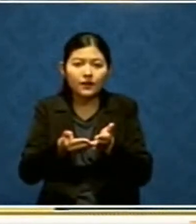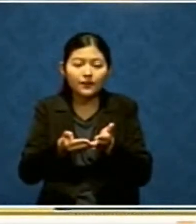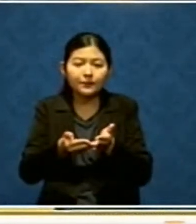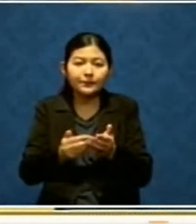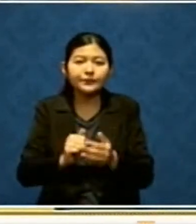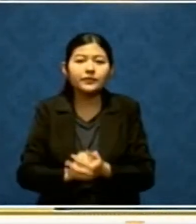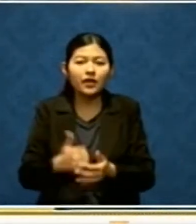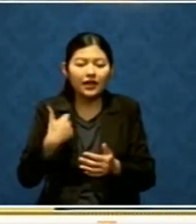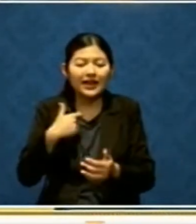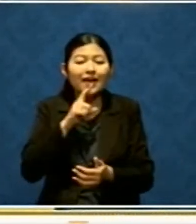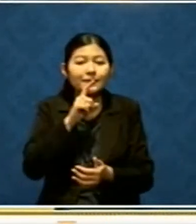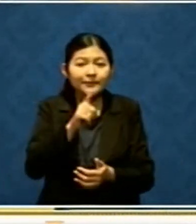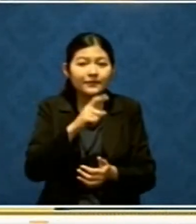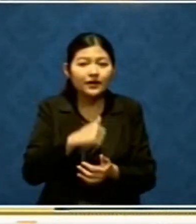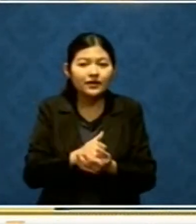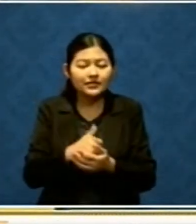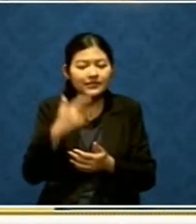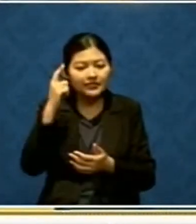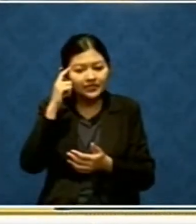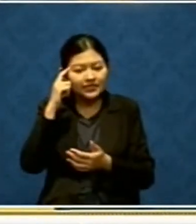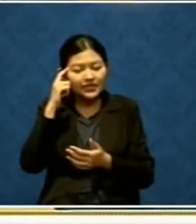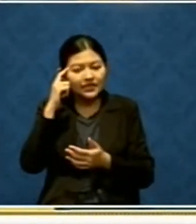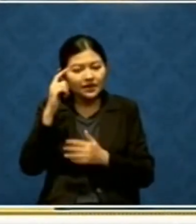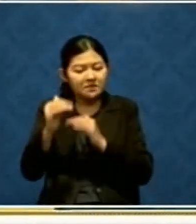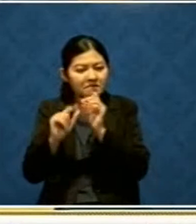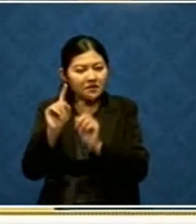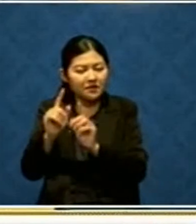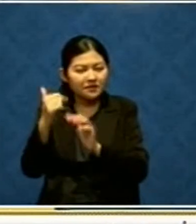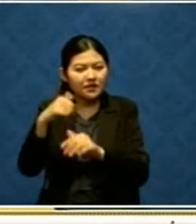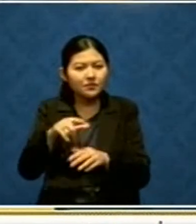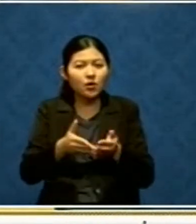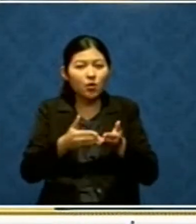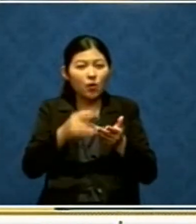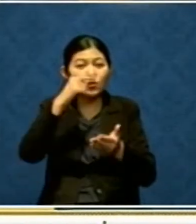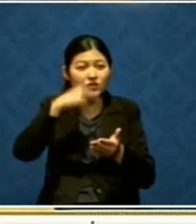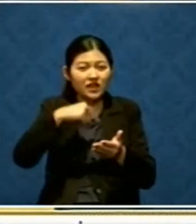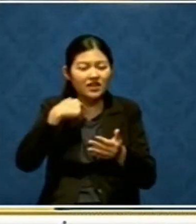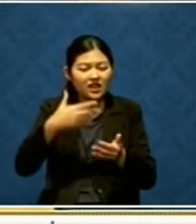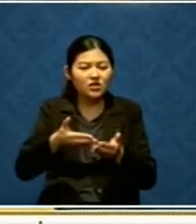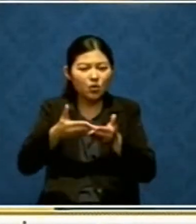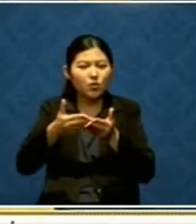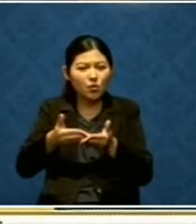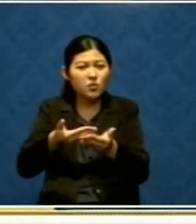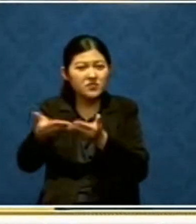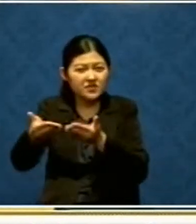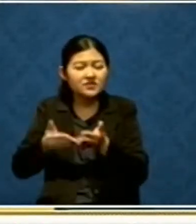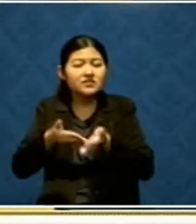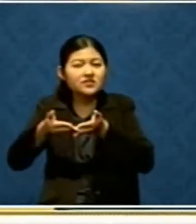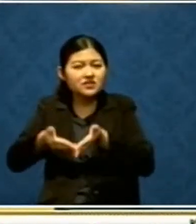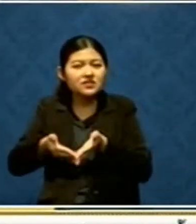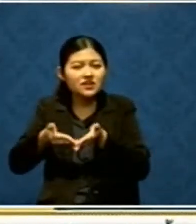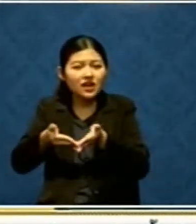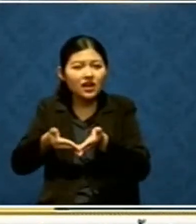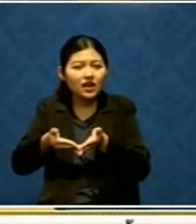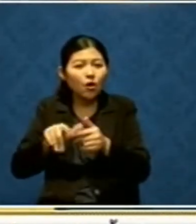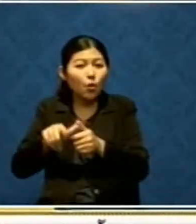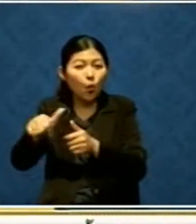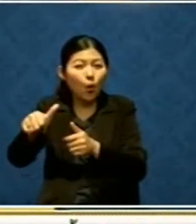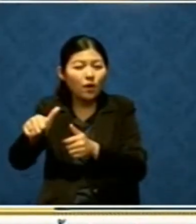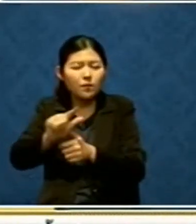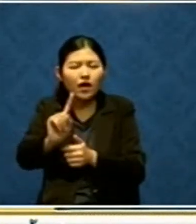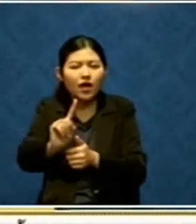ามีแนวโน้มสูงเลยมีความเป็นไปได้เลยว่ากองทัพเรือเนี่ยไม่ได้อยากจะกู้เรือเขาไม่ได้อยากจะกู้เรือดำน้ำเรือหลวงเพราะอะ